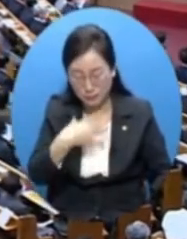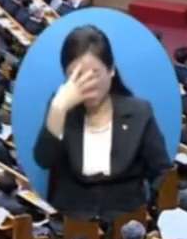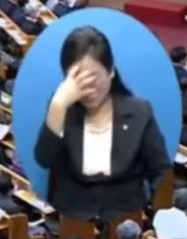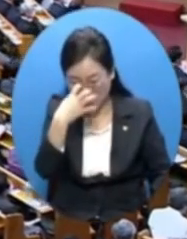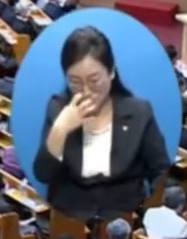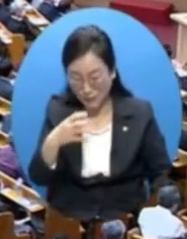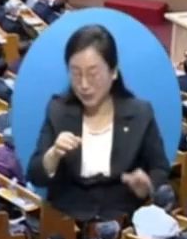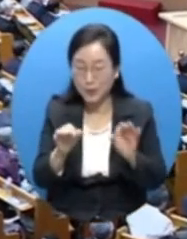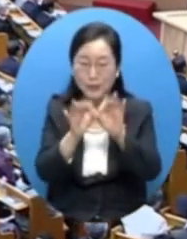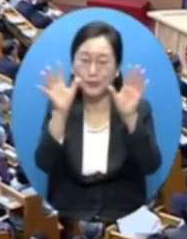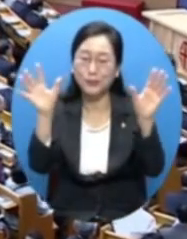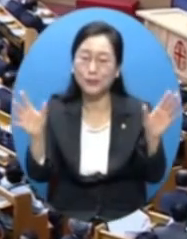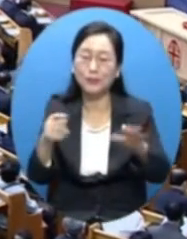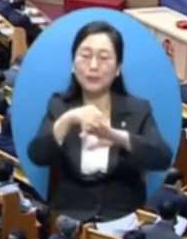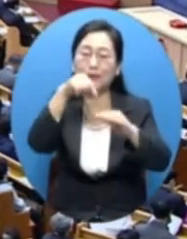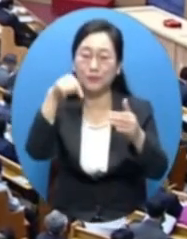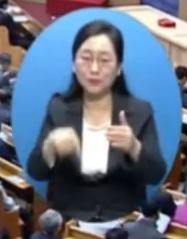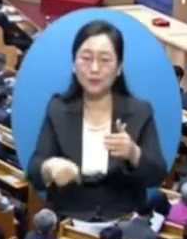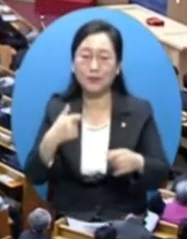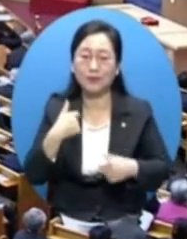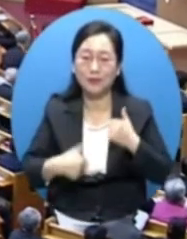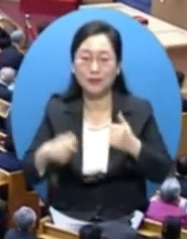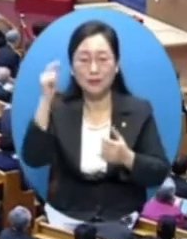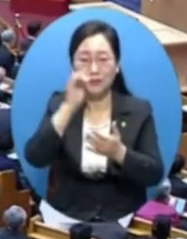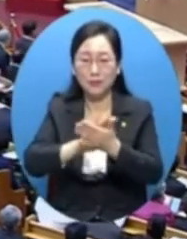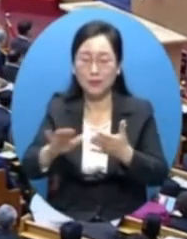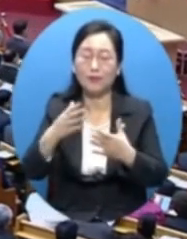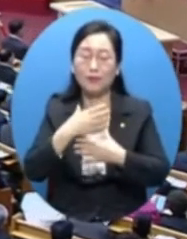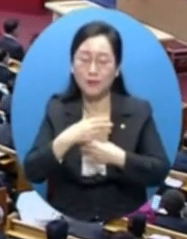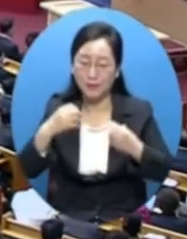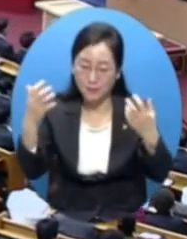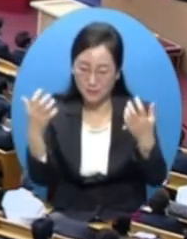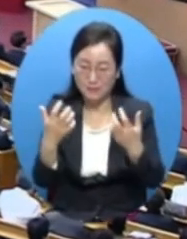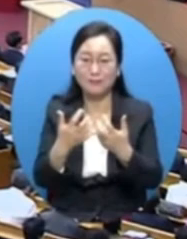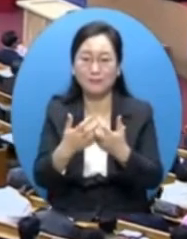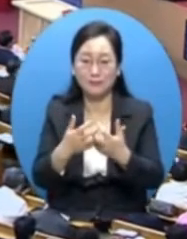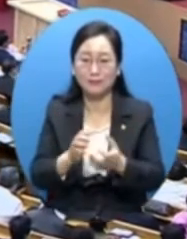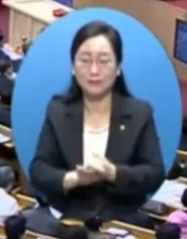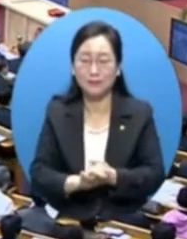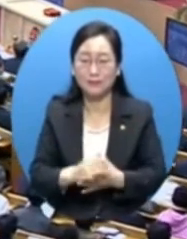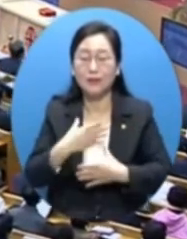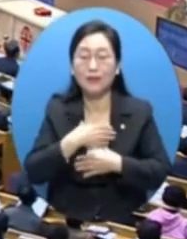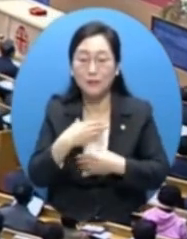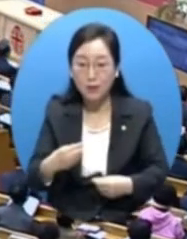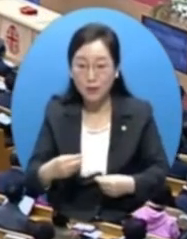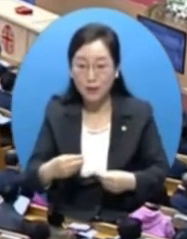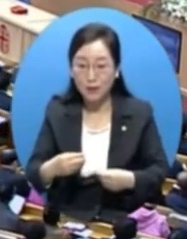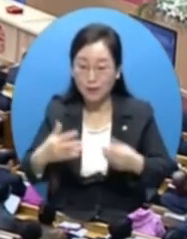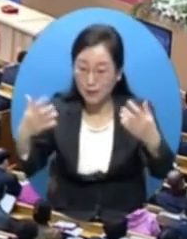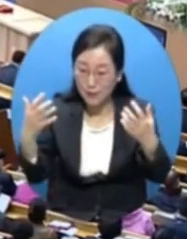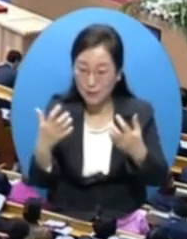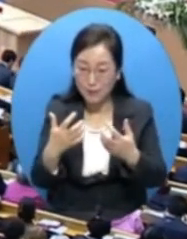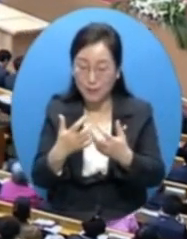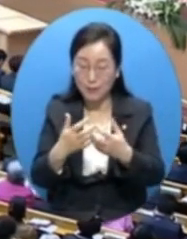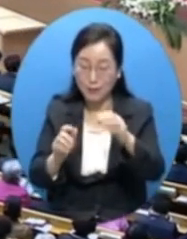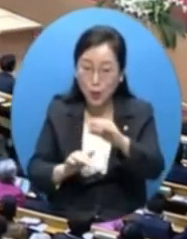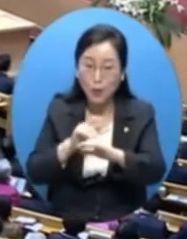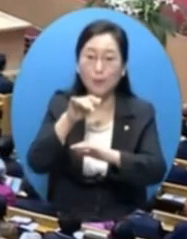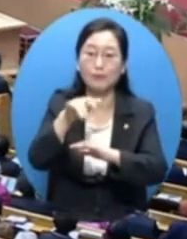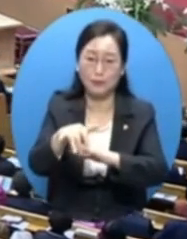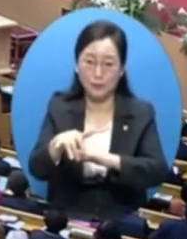마음에 주님의 기쁨과 평안함이 넘쳐나게 되는 것입니다. 이 평안함이 우리에게 넘쳐날 때 우리는 주님의